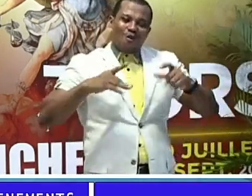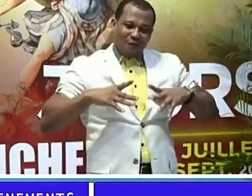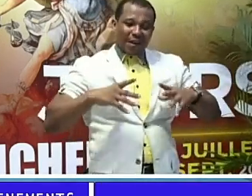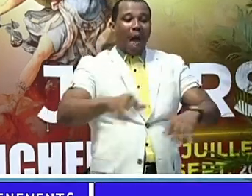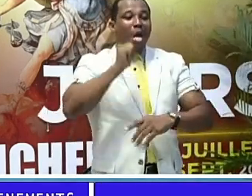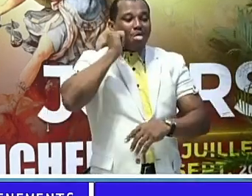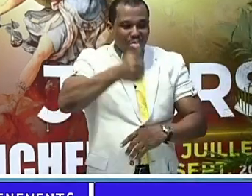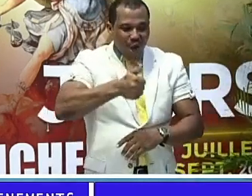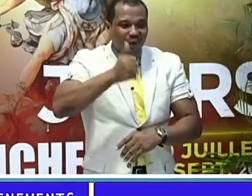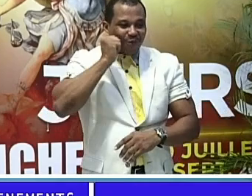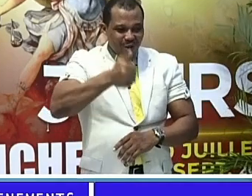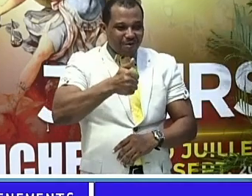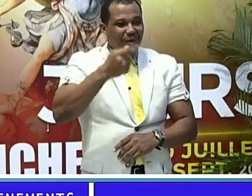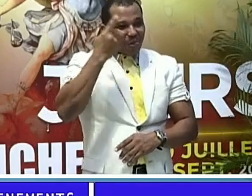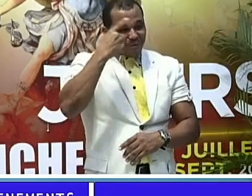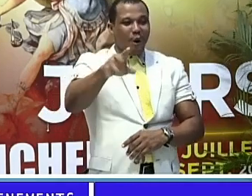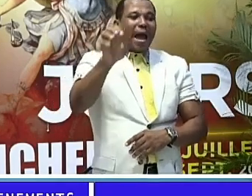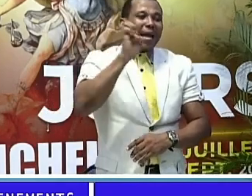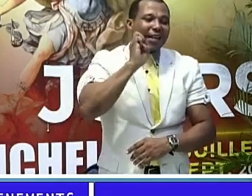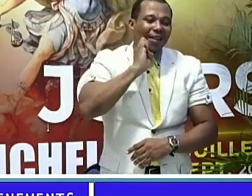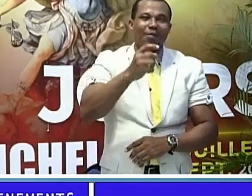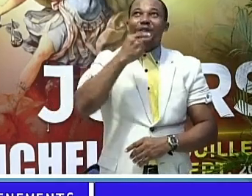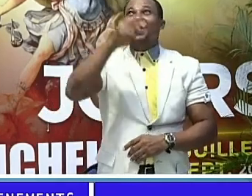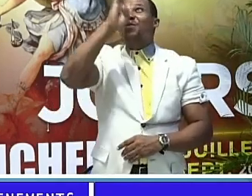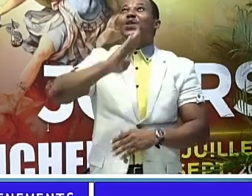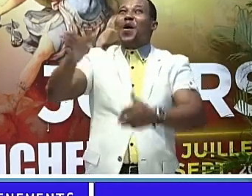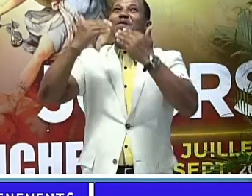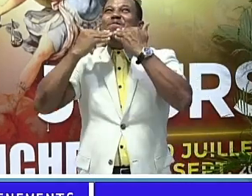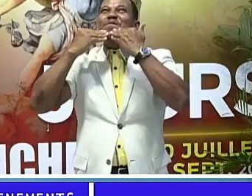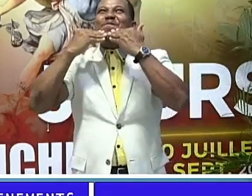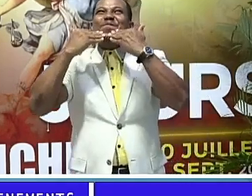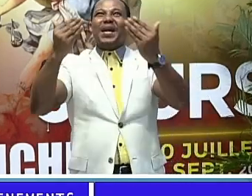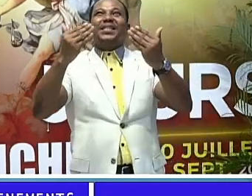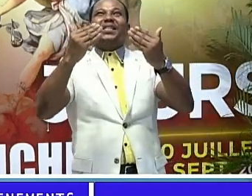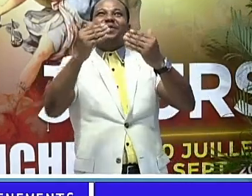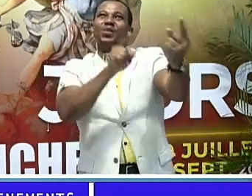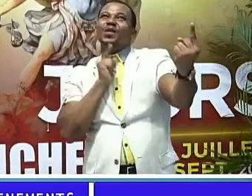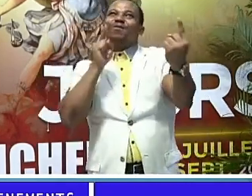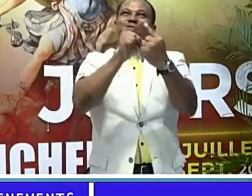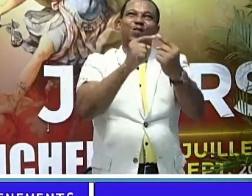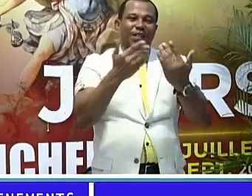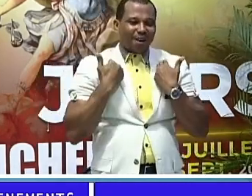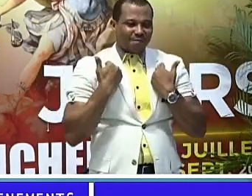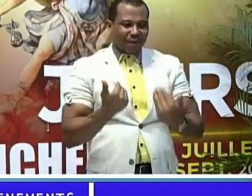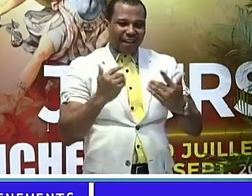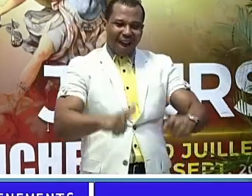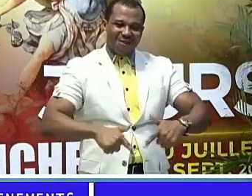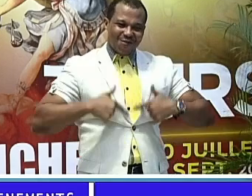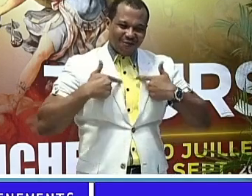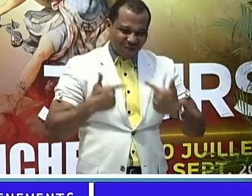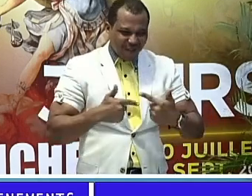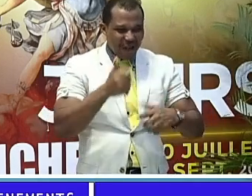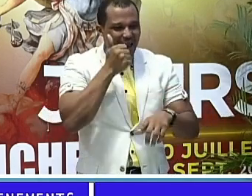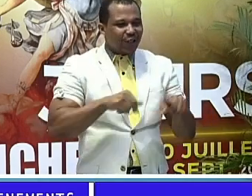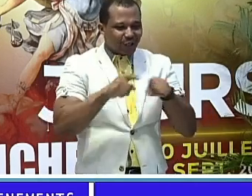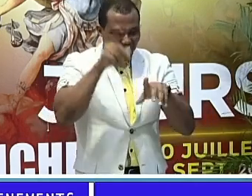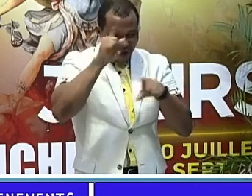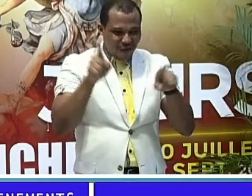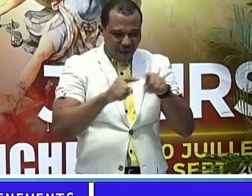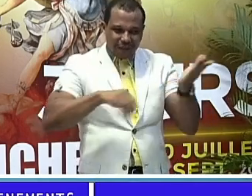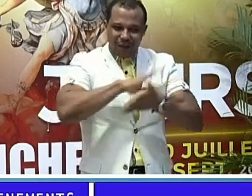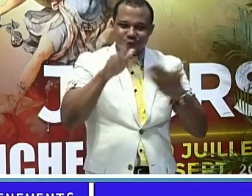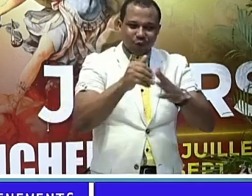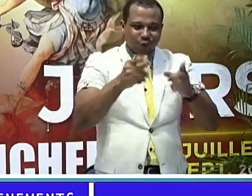là, pour Elisabeth, pour nous dire, mon Dieu, merci, parce que jusqu'à présent, Likembeli en vie, frère Maxime. C'est tout annonce